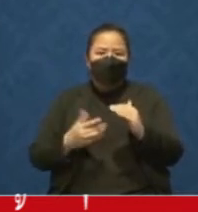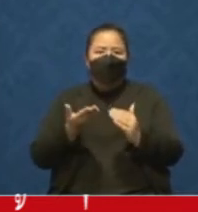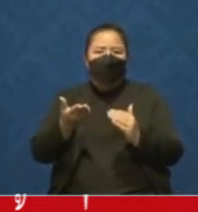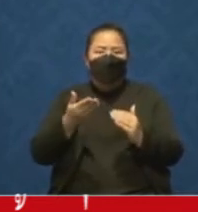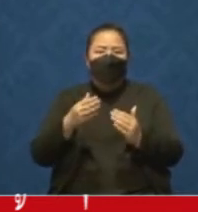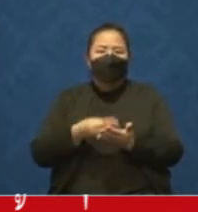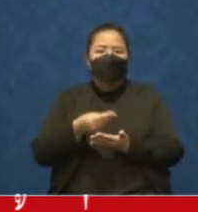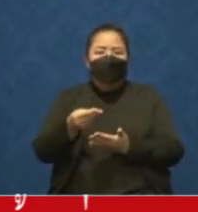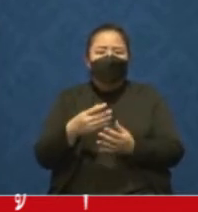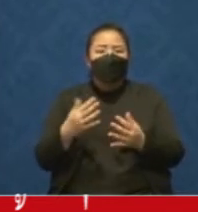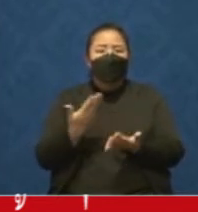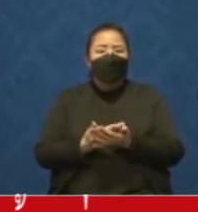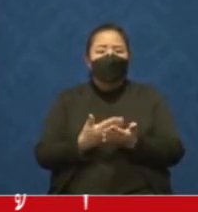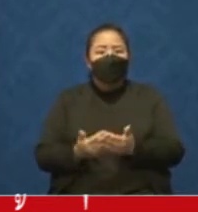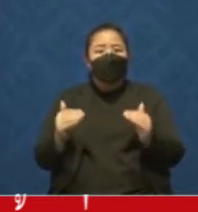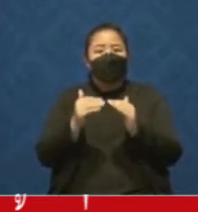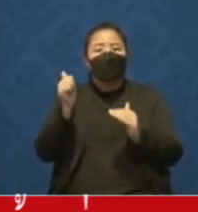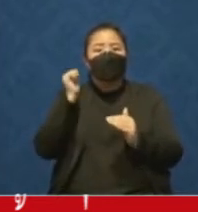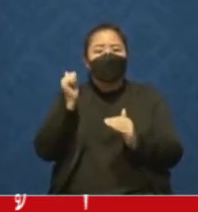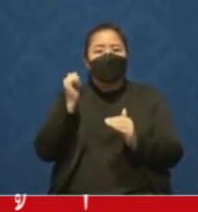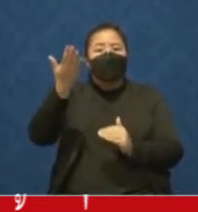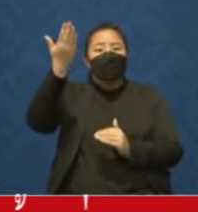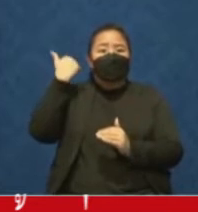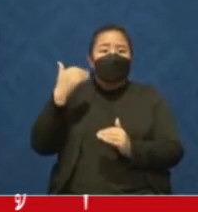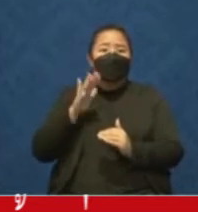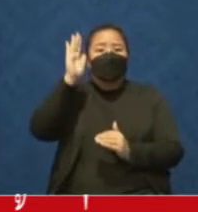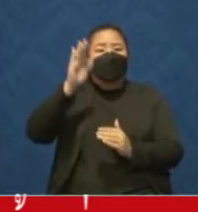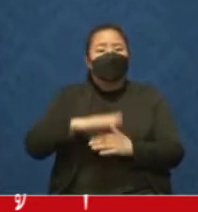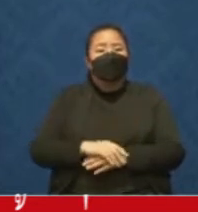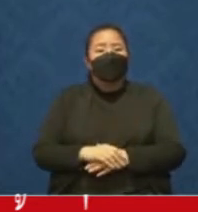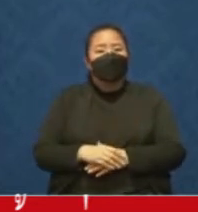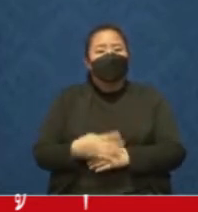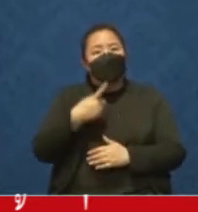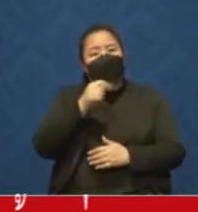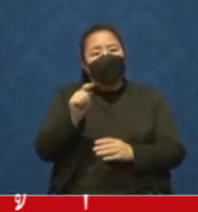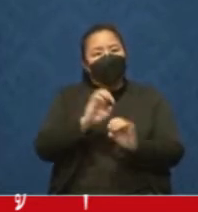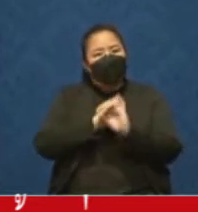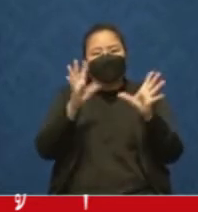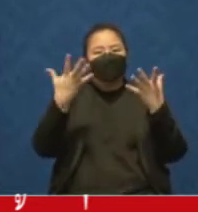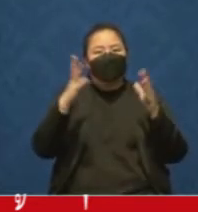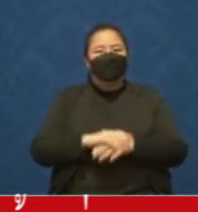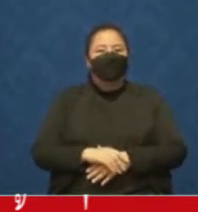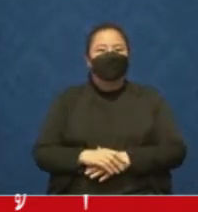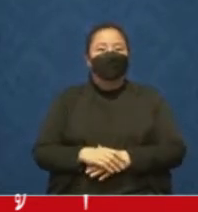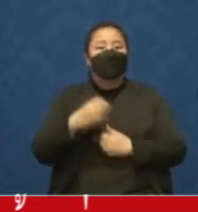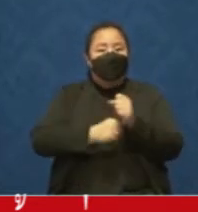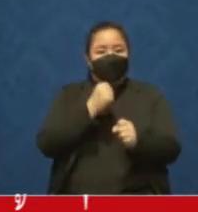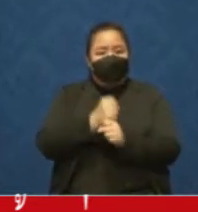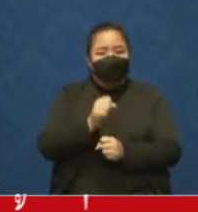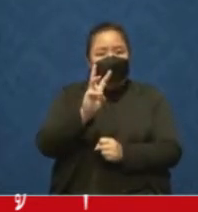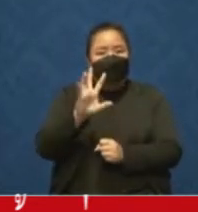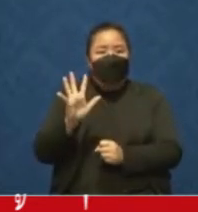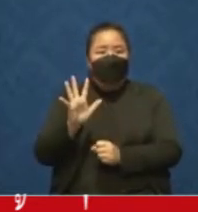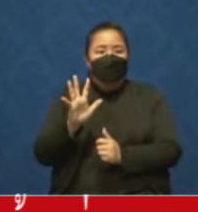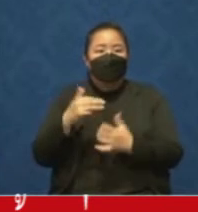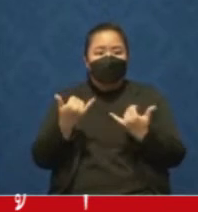มีผู้อภิปรายในการไม่ไววงใจขางทแล้วซึ่การตอบก็ไม่ชัดเจนปี 65 ถึงตอน